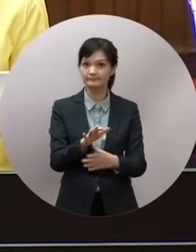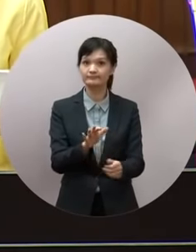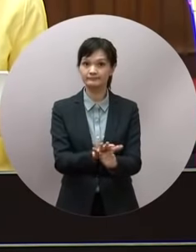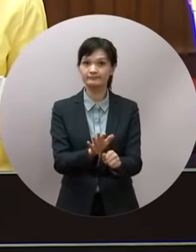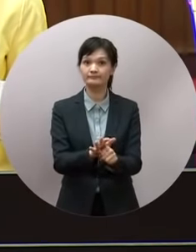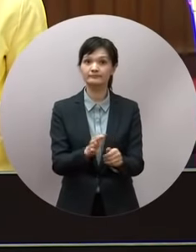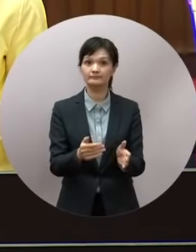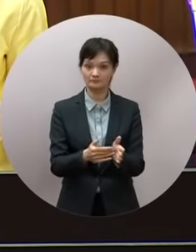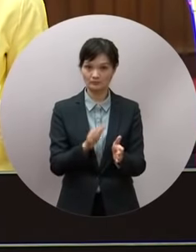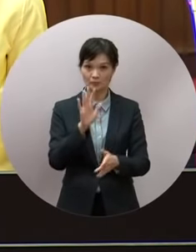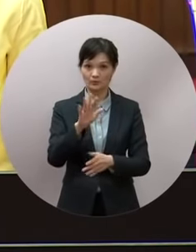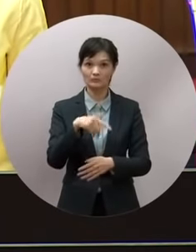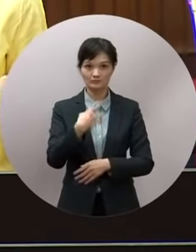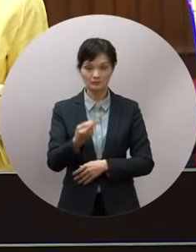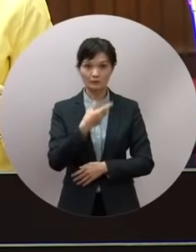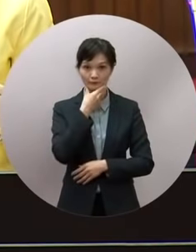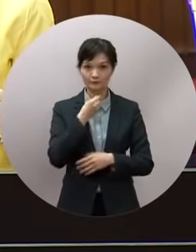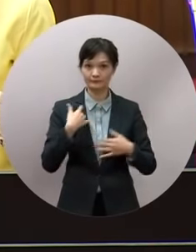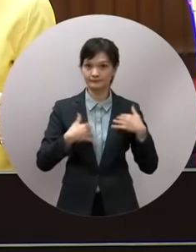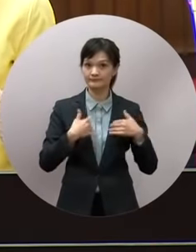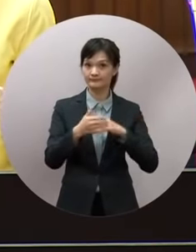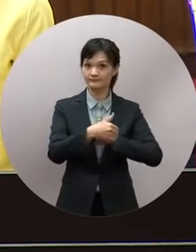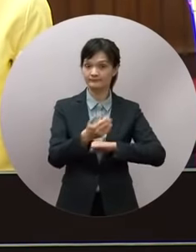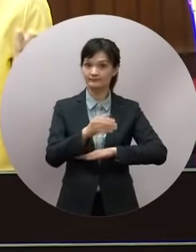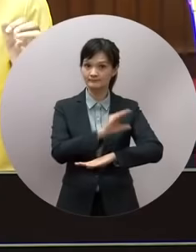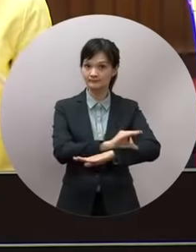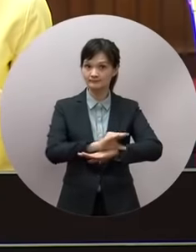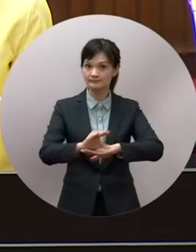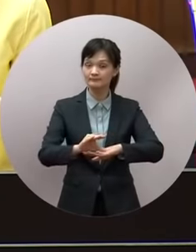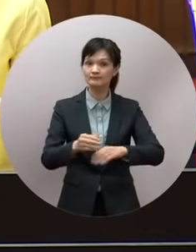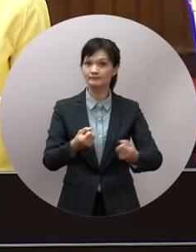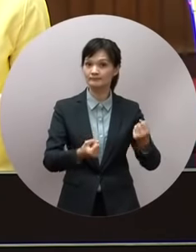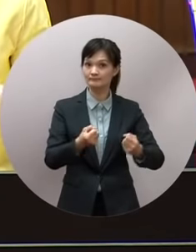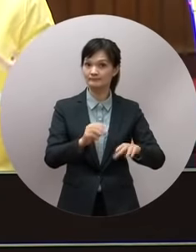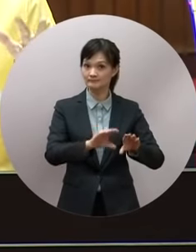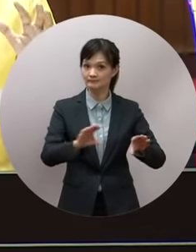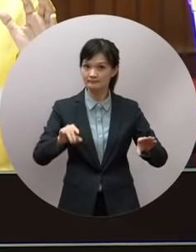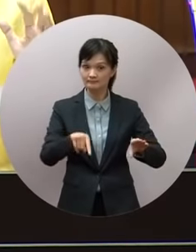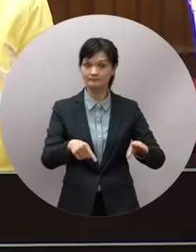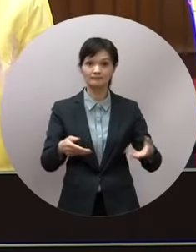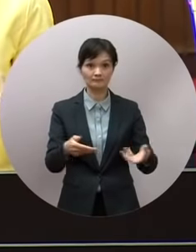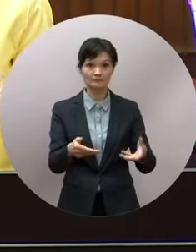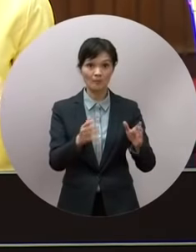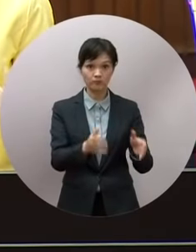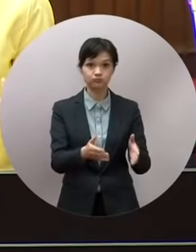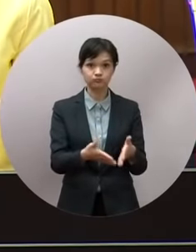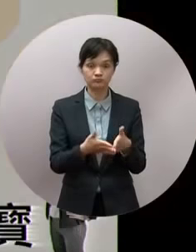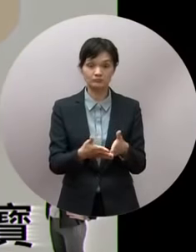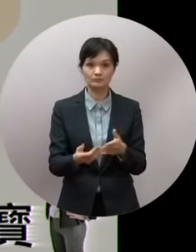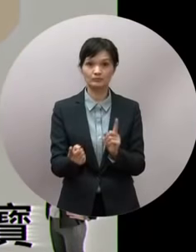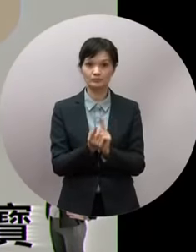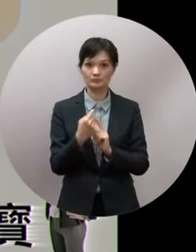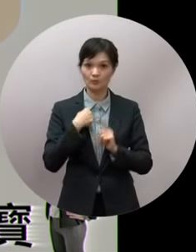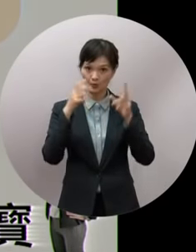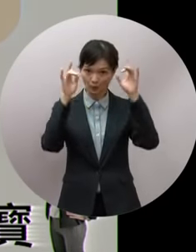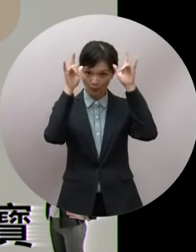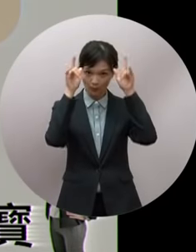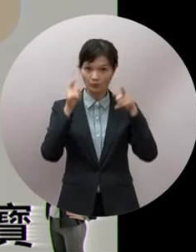福兴乡的停车场，关于停车场的设置，对我们鹿港镇那个交通停车场